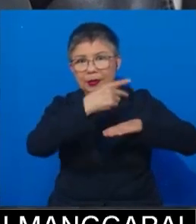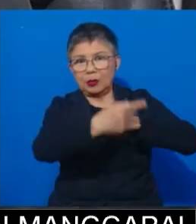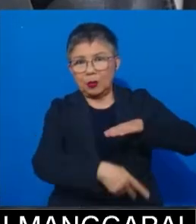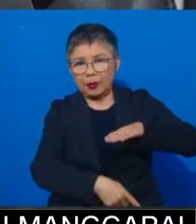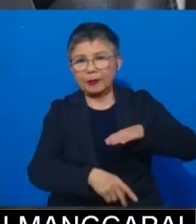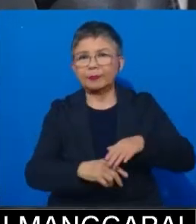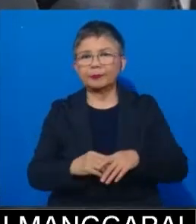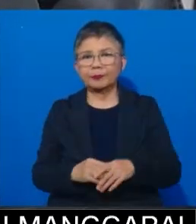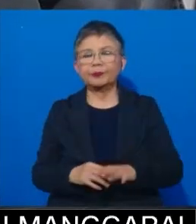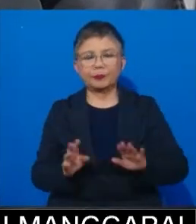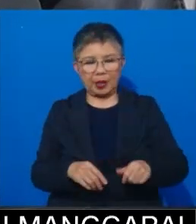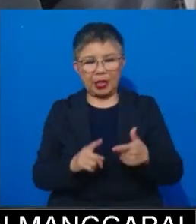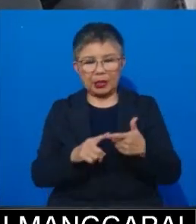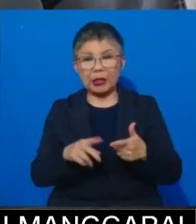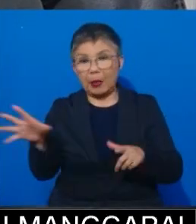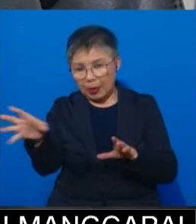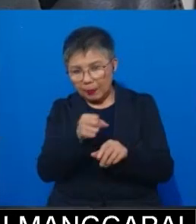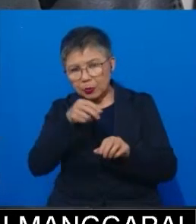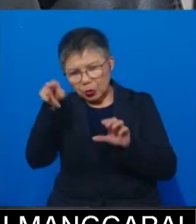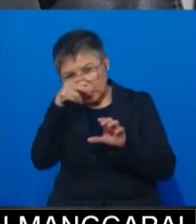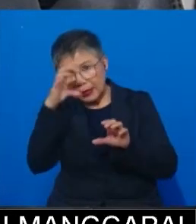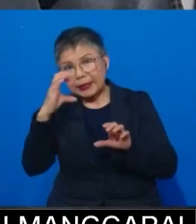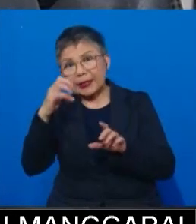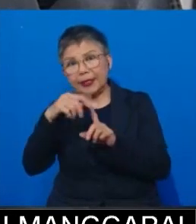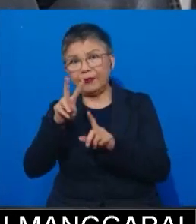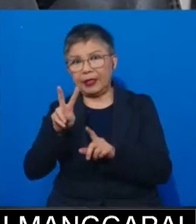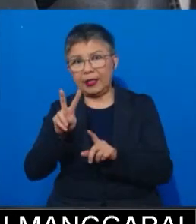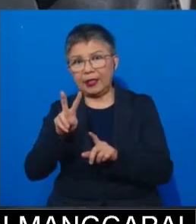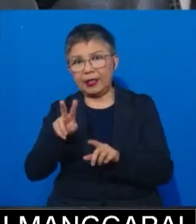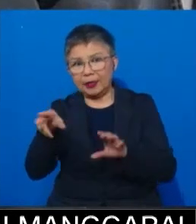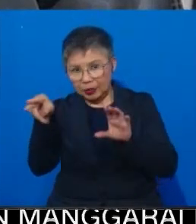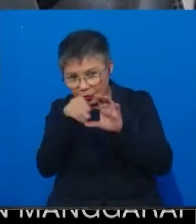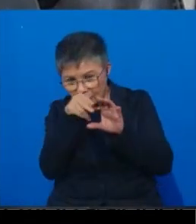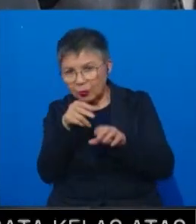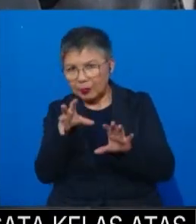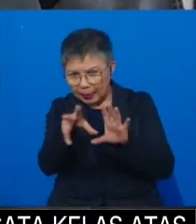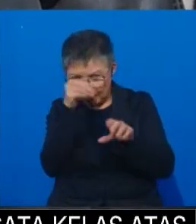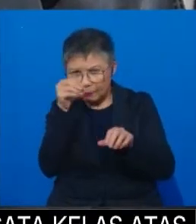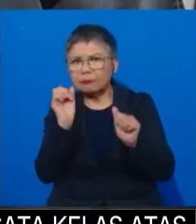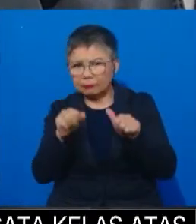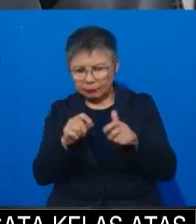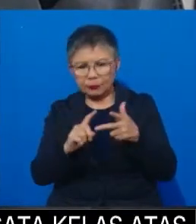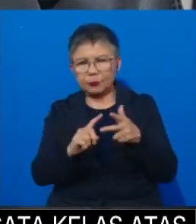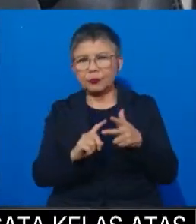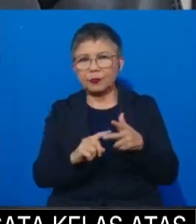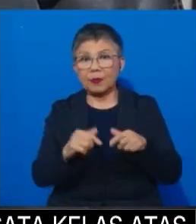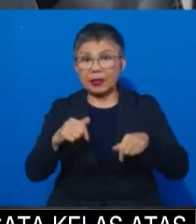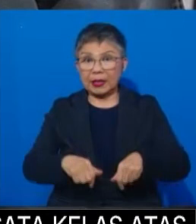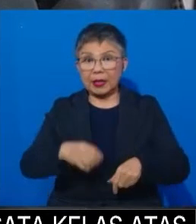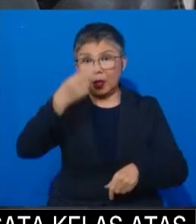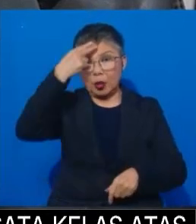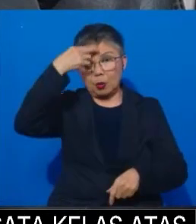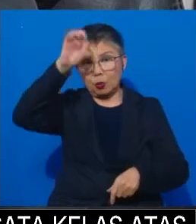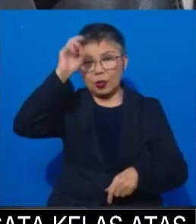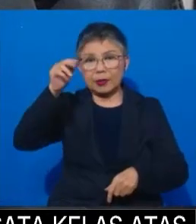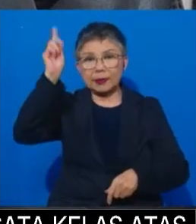Kami juga mendapatkan CCTV yang ada kaitannya dengan kejadian tersebut. Saat ini Polres Jakarta